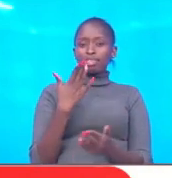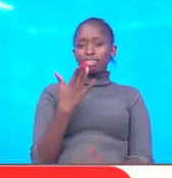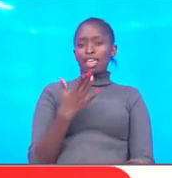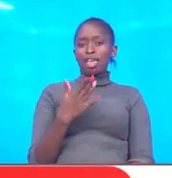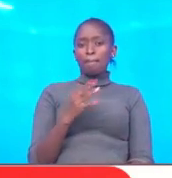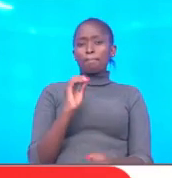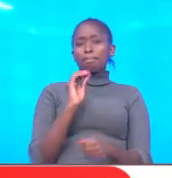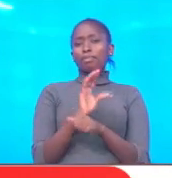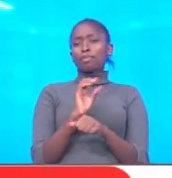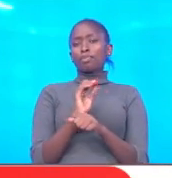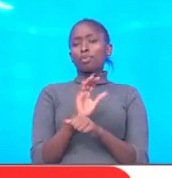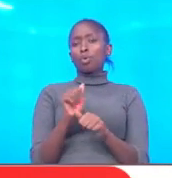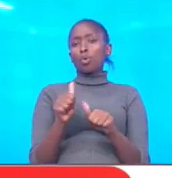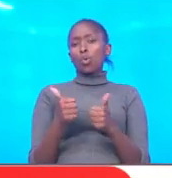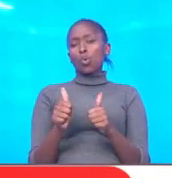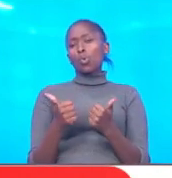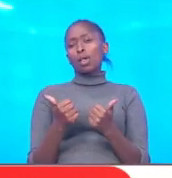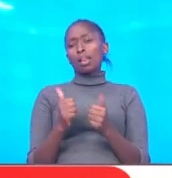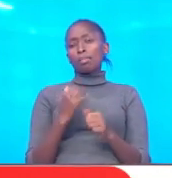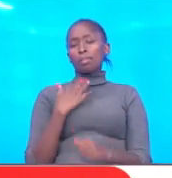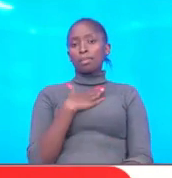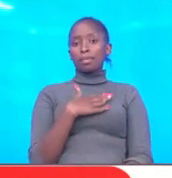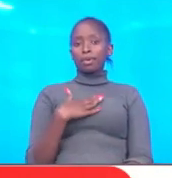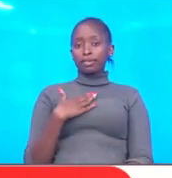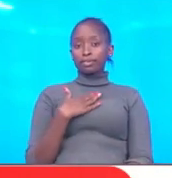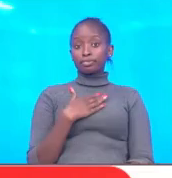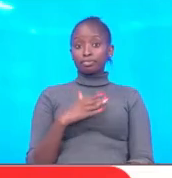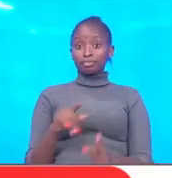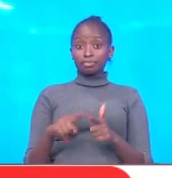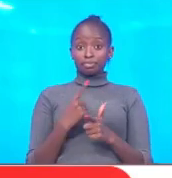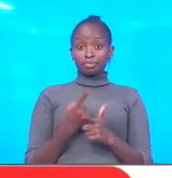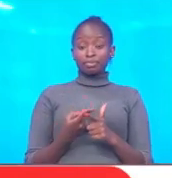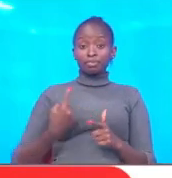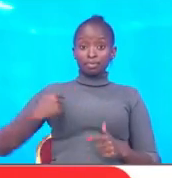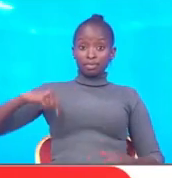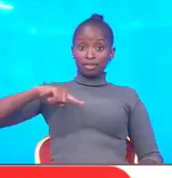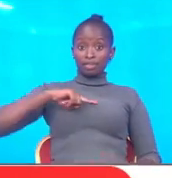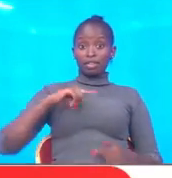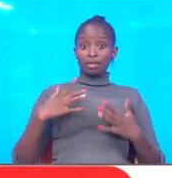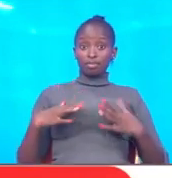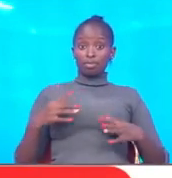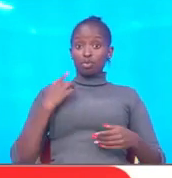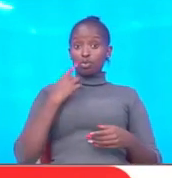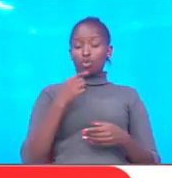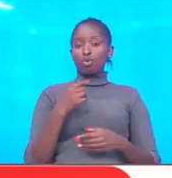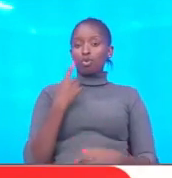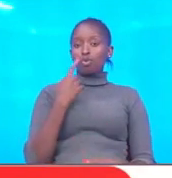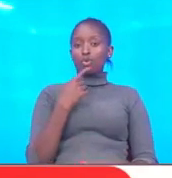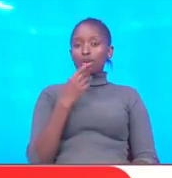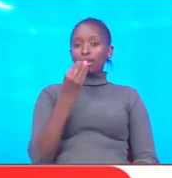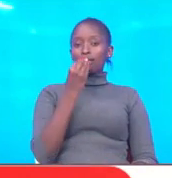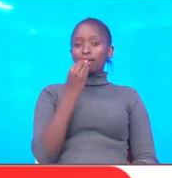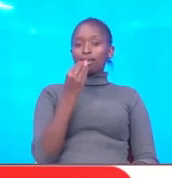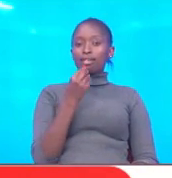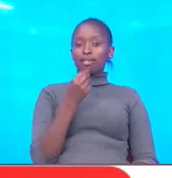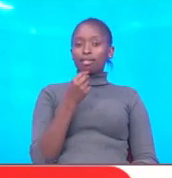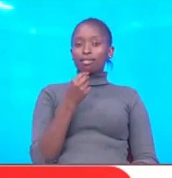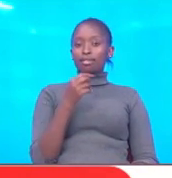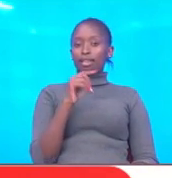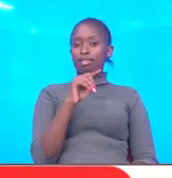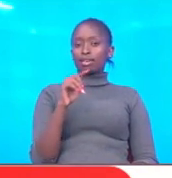compete. Kenya must go on. Tena sisi watu wenye wanakula kienyeji, ugonjwa mingi sisi